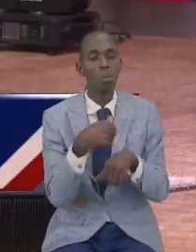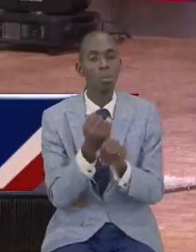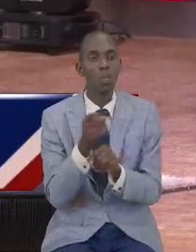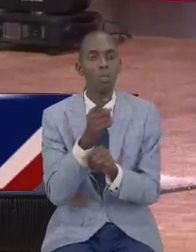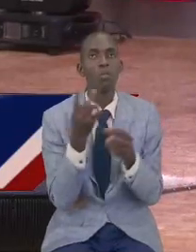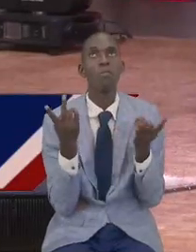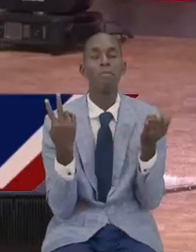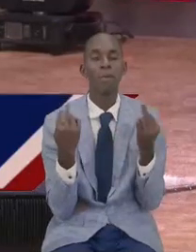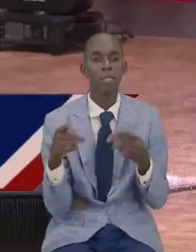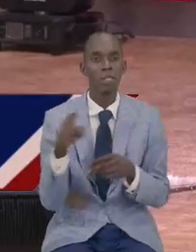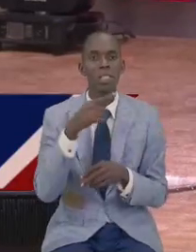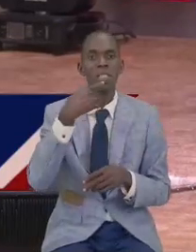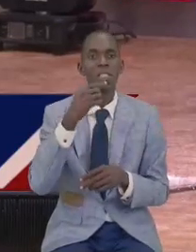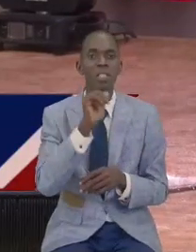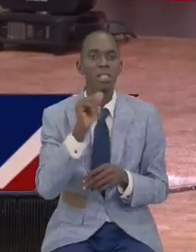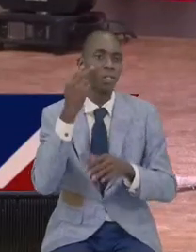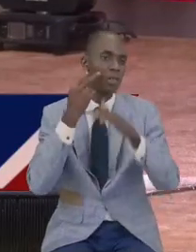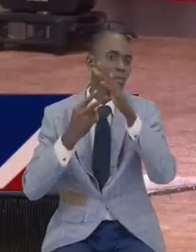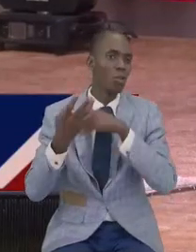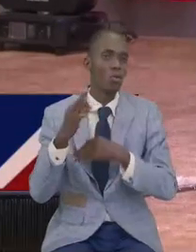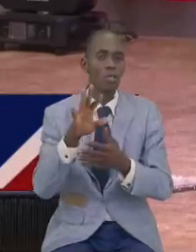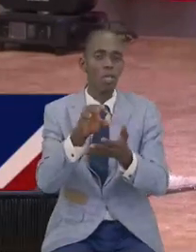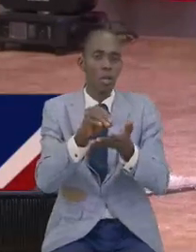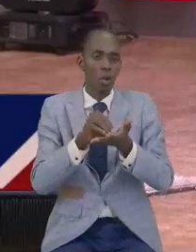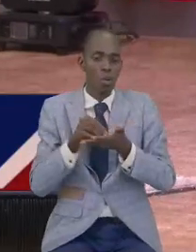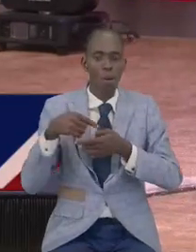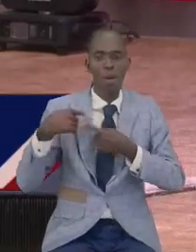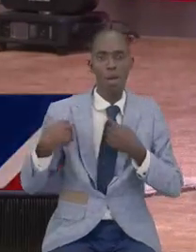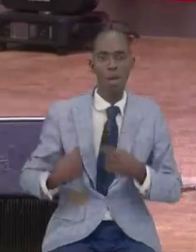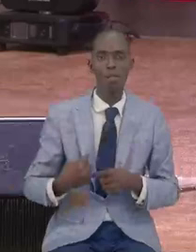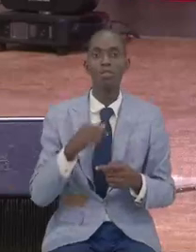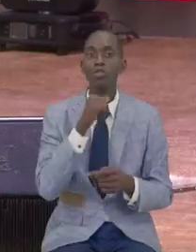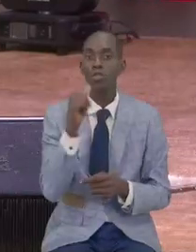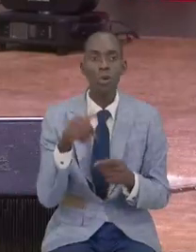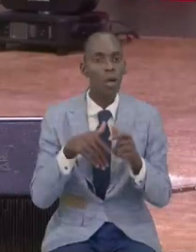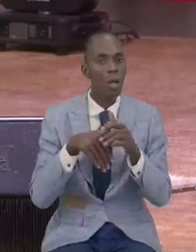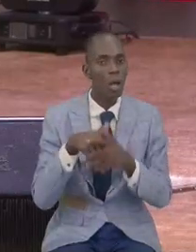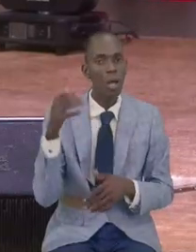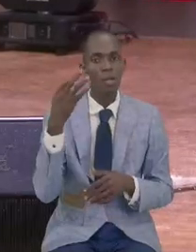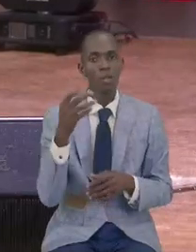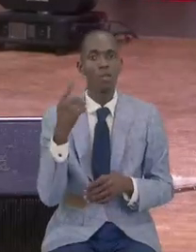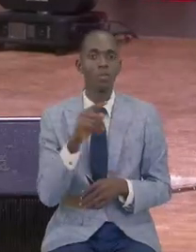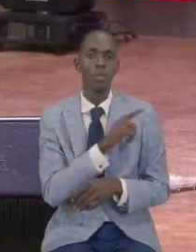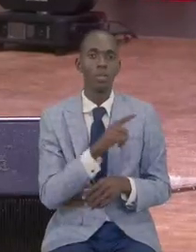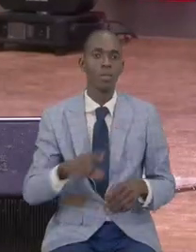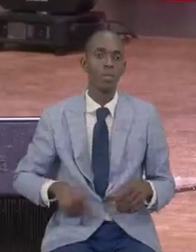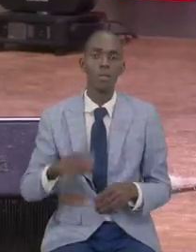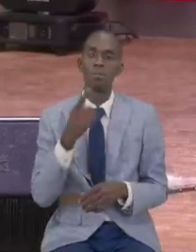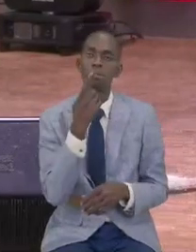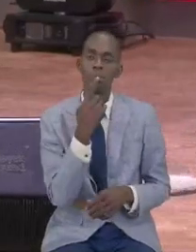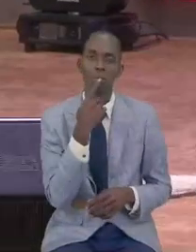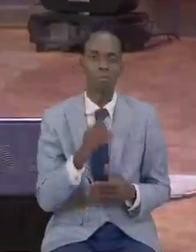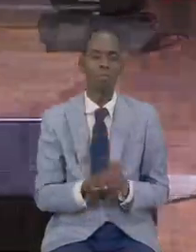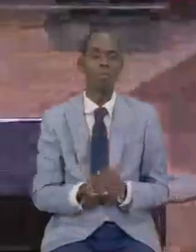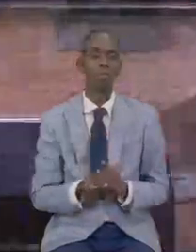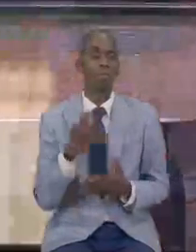vous entraînent à des choses de néant. Ils disent les visions de leur cœur et non ce qui vient de la bouche